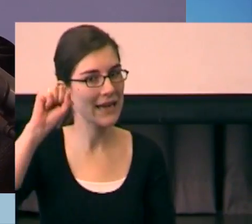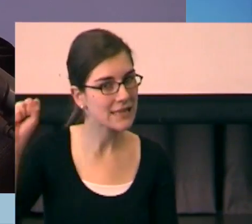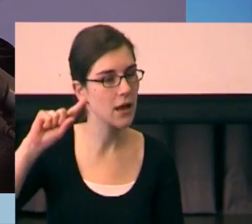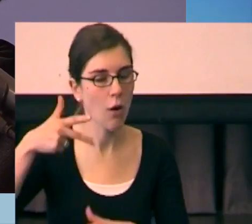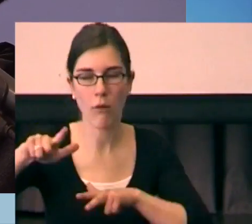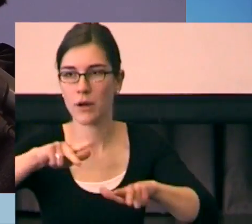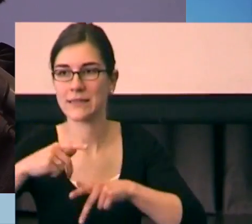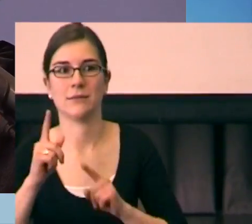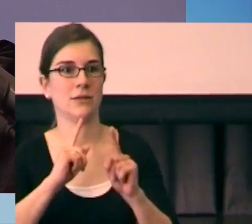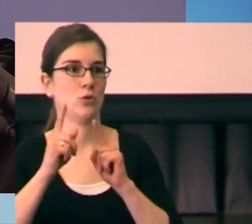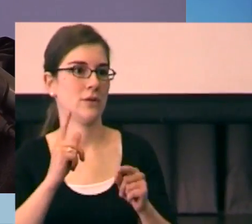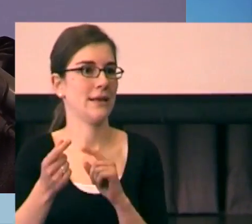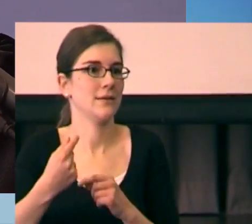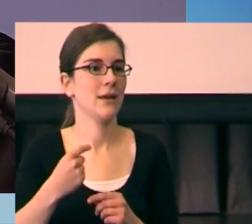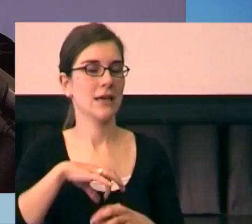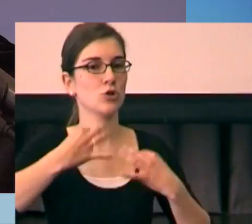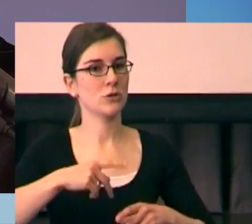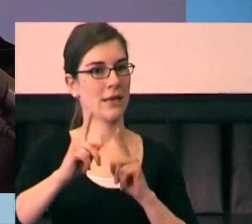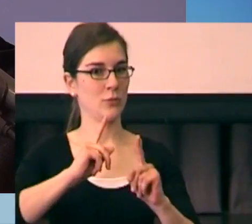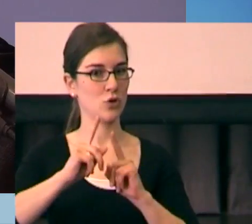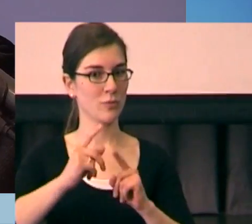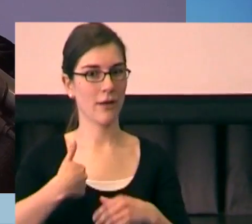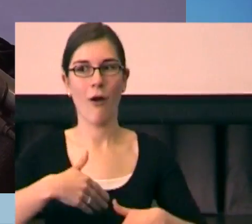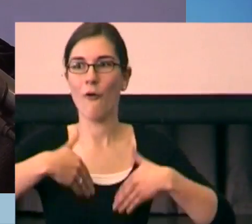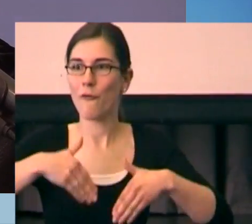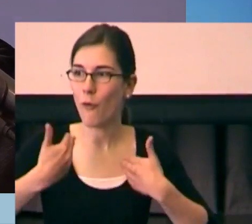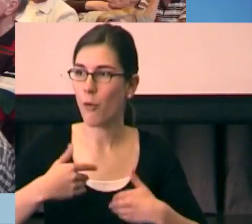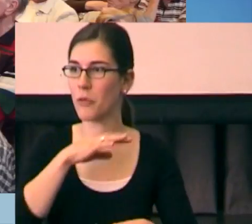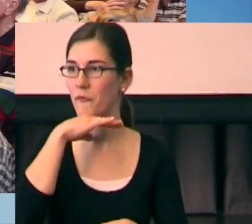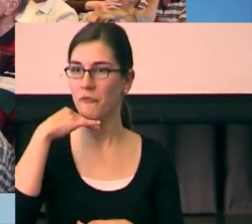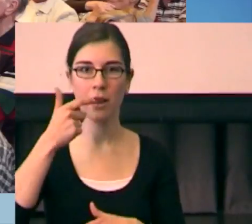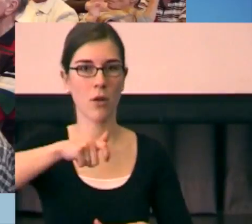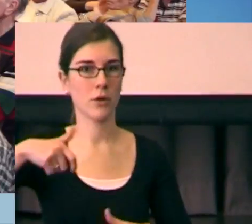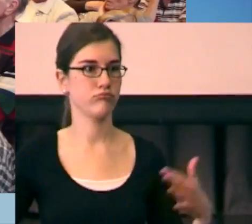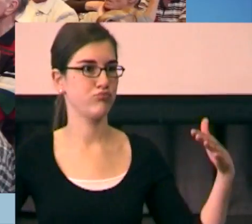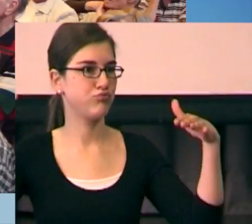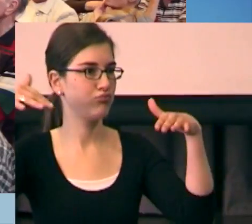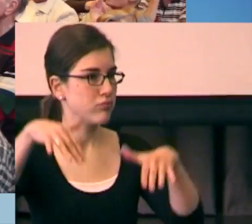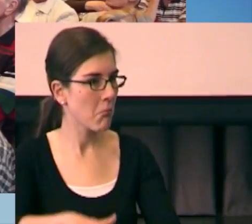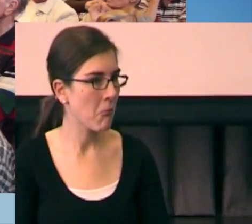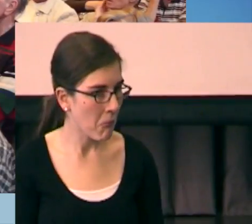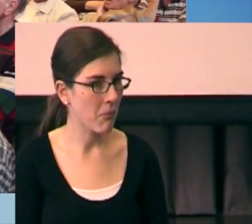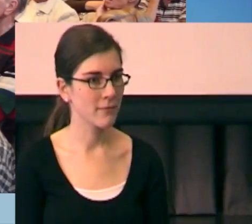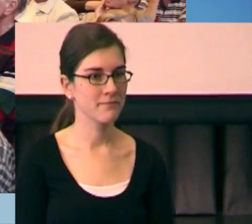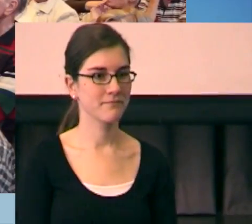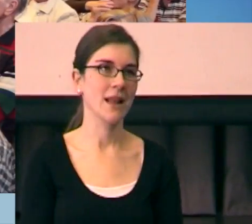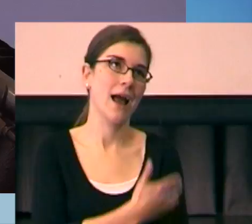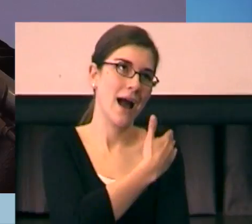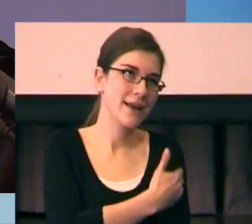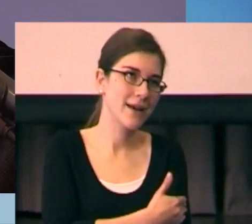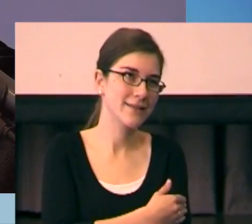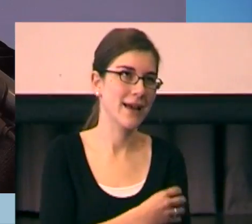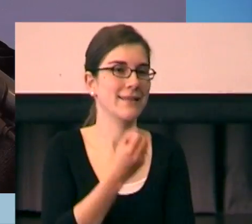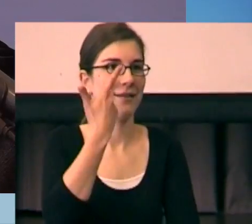Gesundheit im Gespräch. Wir freuen uns über die anhaltende Resonanz. Das liegt einerseits sicher an den guten